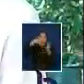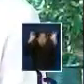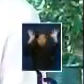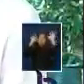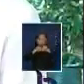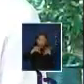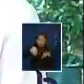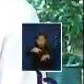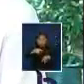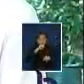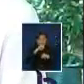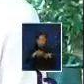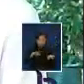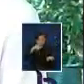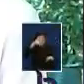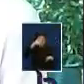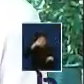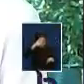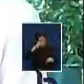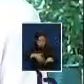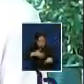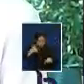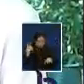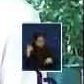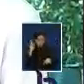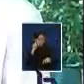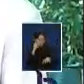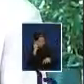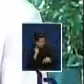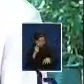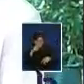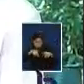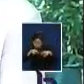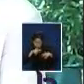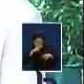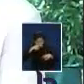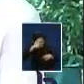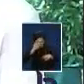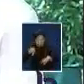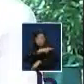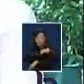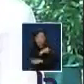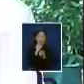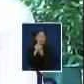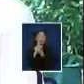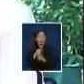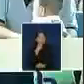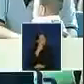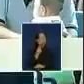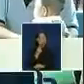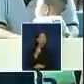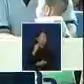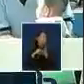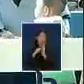านเนี่ยพ่อแม่จะต้องหันกลับมาดูลูกของตัวเองเพื่อที่จะไม่ไปนำไปสู่กระบวนการสูญเสีย